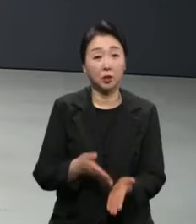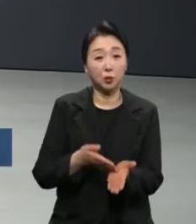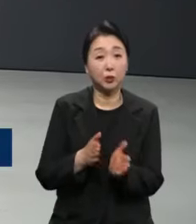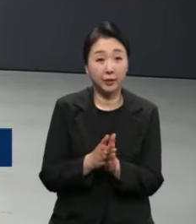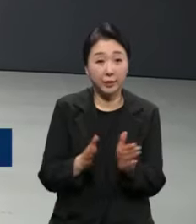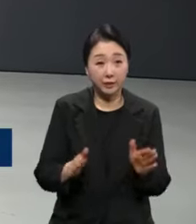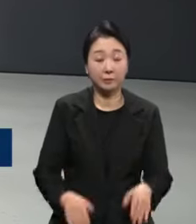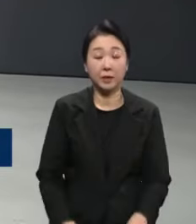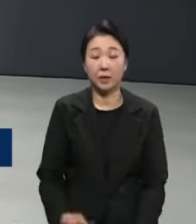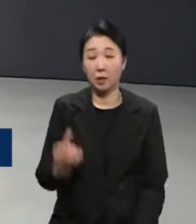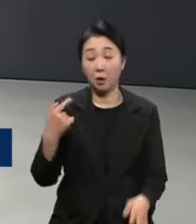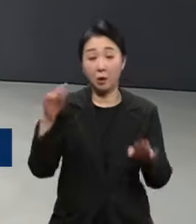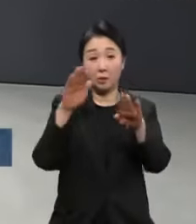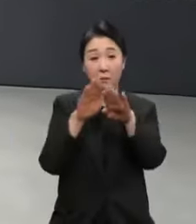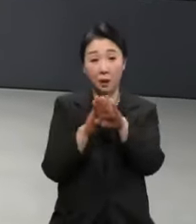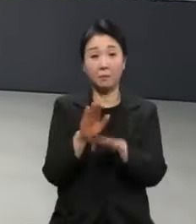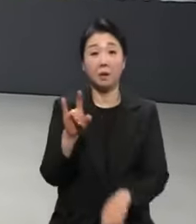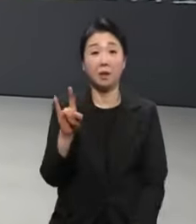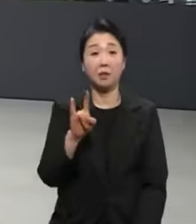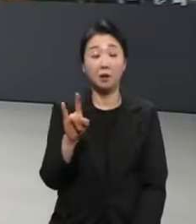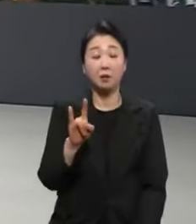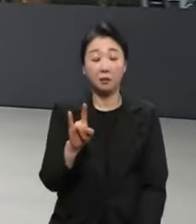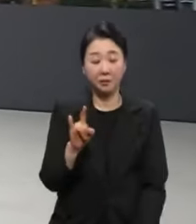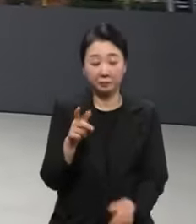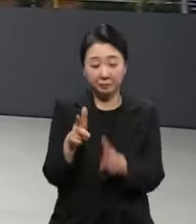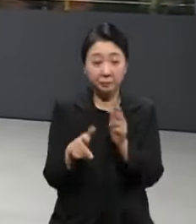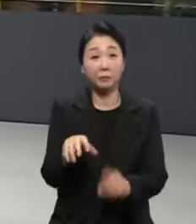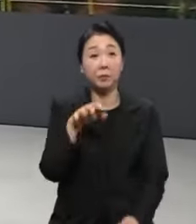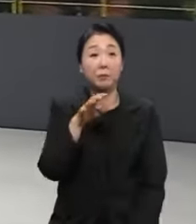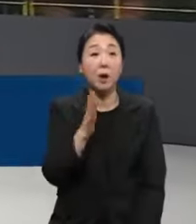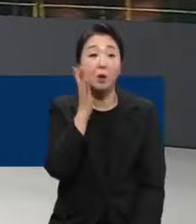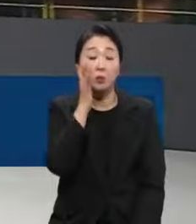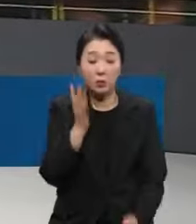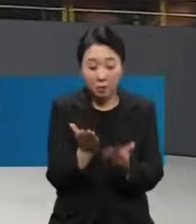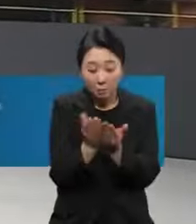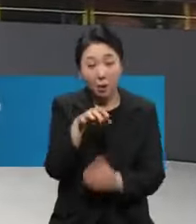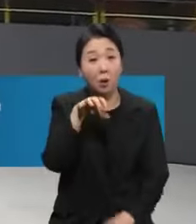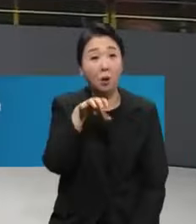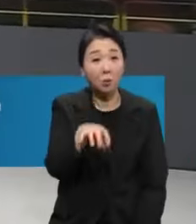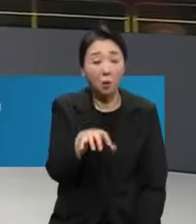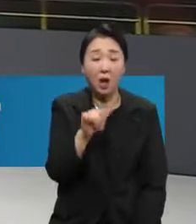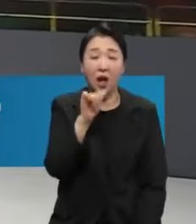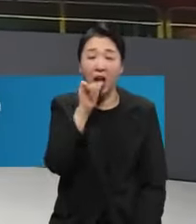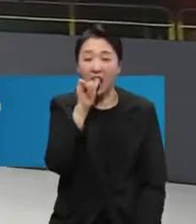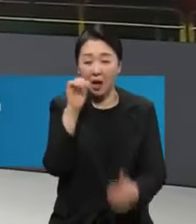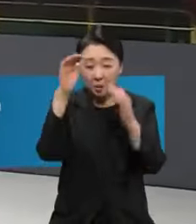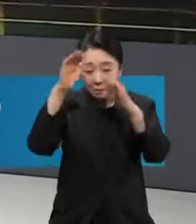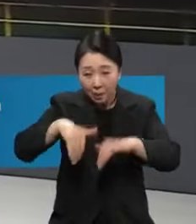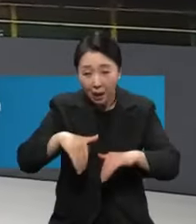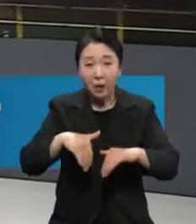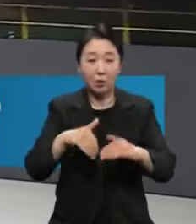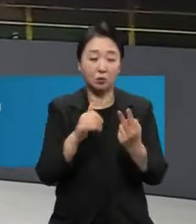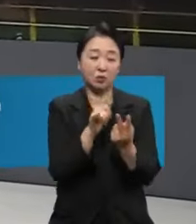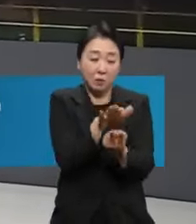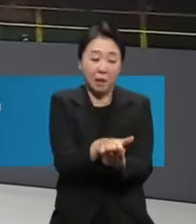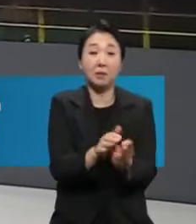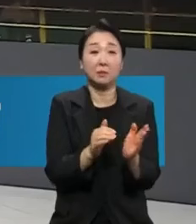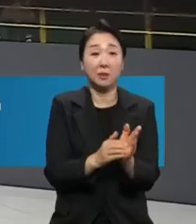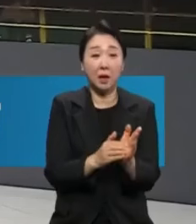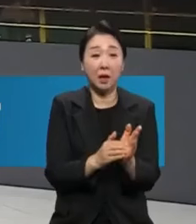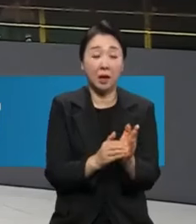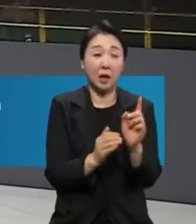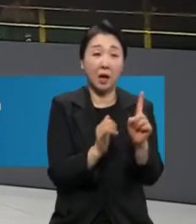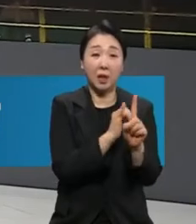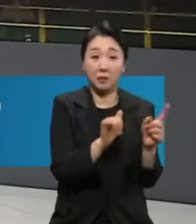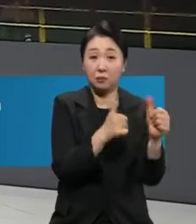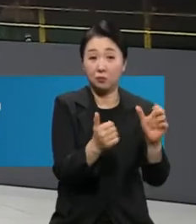어젯밤 HD 현대중공업 울산 조선소에서 철제 구조물이 무너져 노동자 두 명을 덮쳤습니다이 사고로 노동자 한